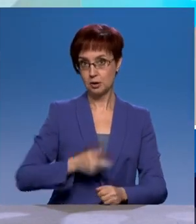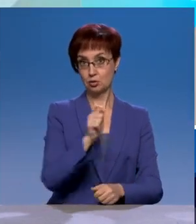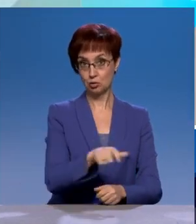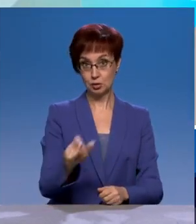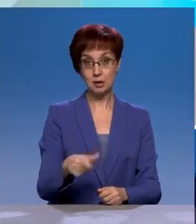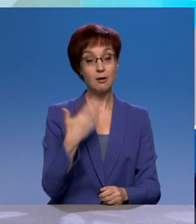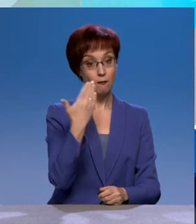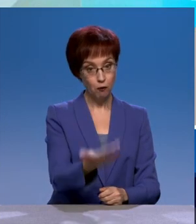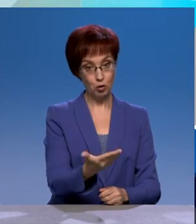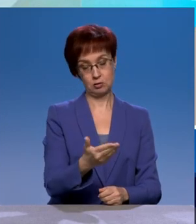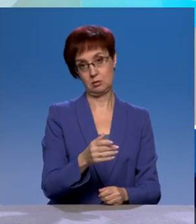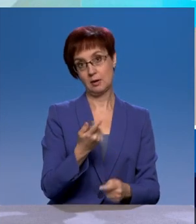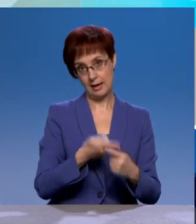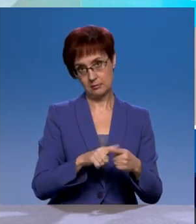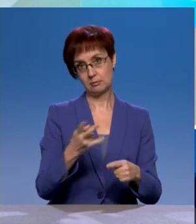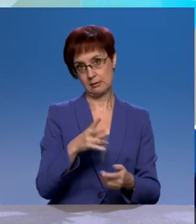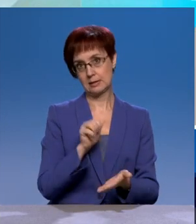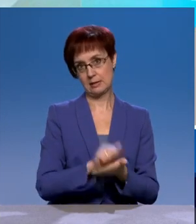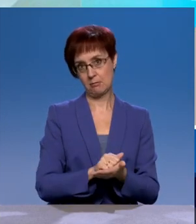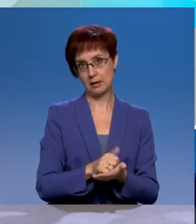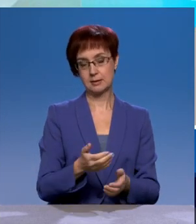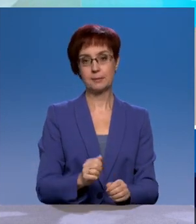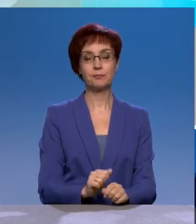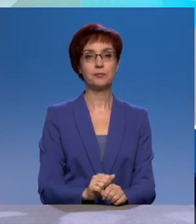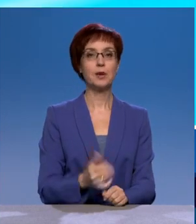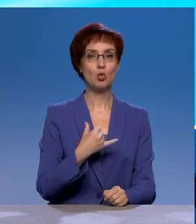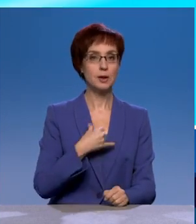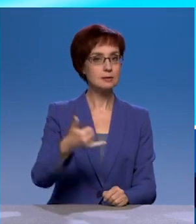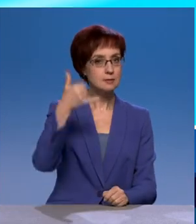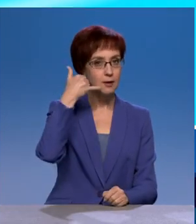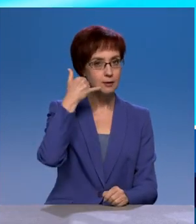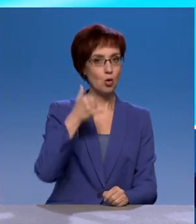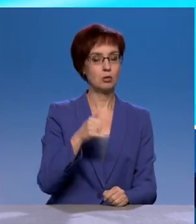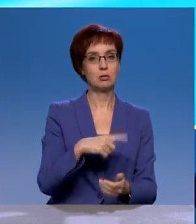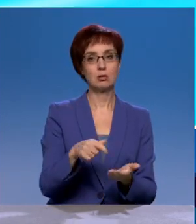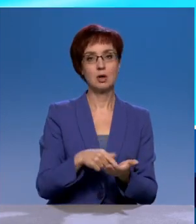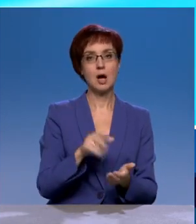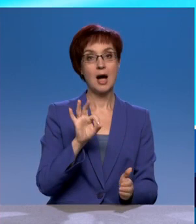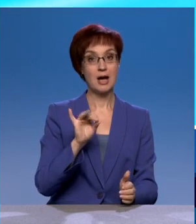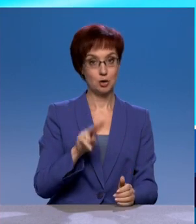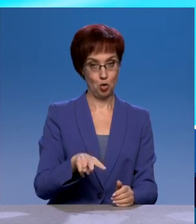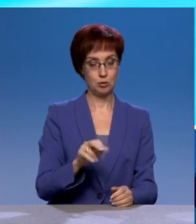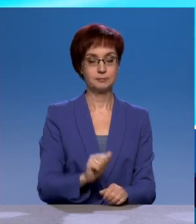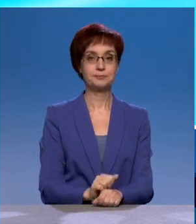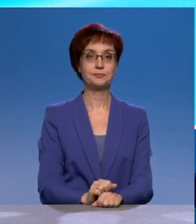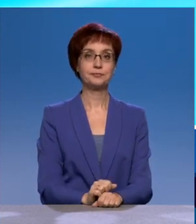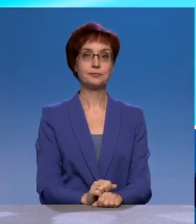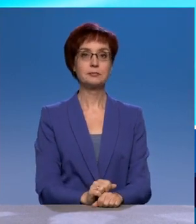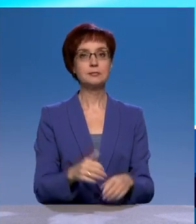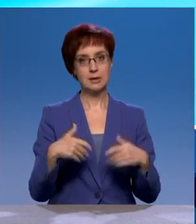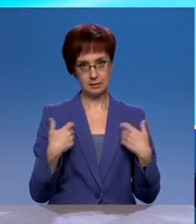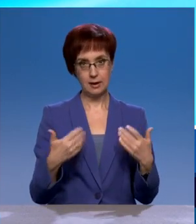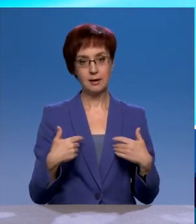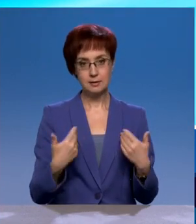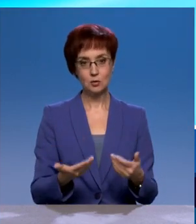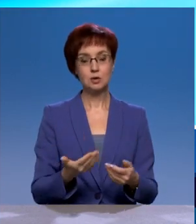Давайте послушаем Татьяну из Орла. Этим тоже надо обязательно заниматься. Татьяна, здравствуйте. Здравствуйте. Вы в эфире, слушаем вас.